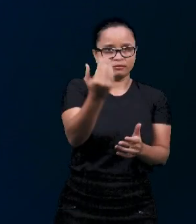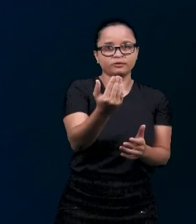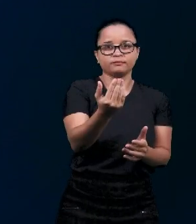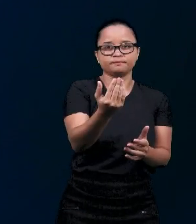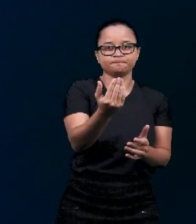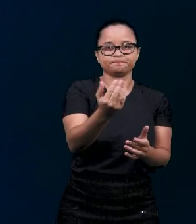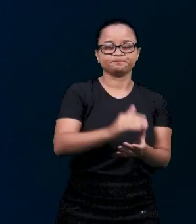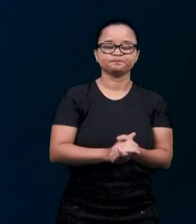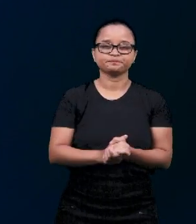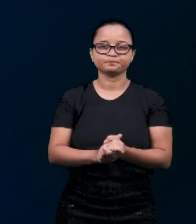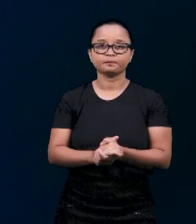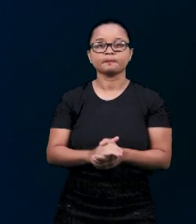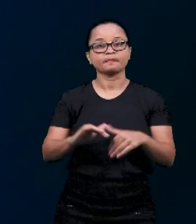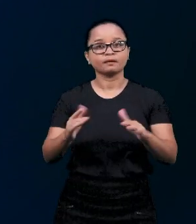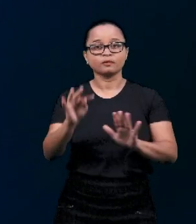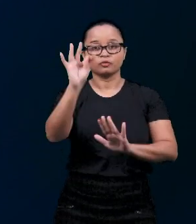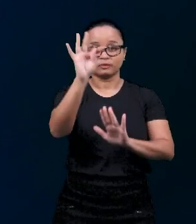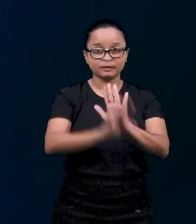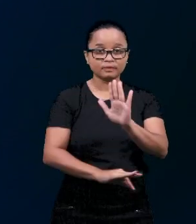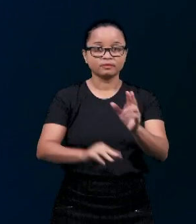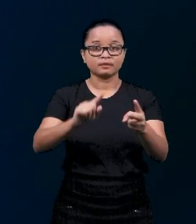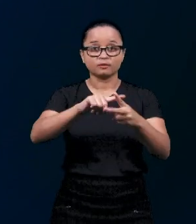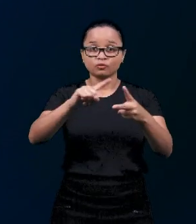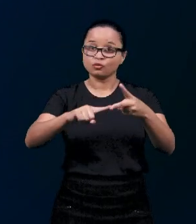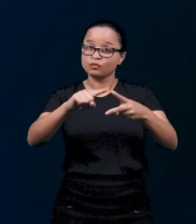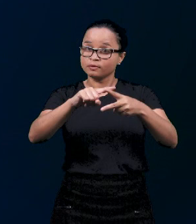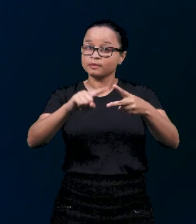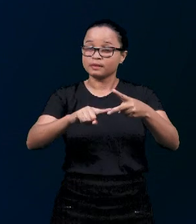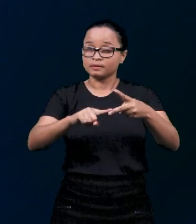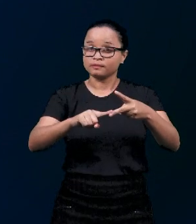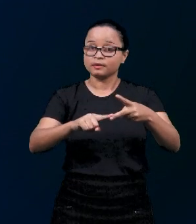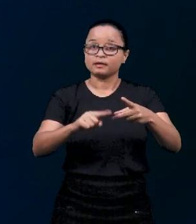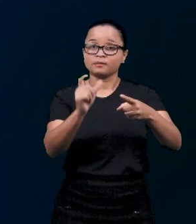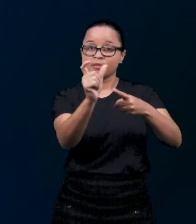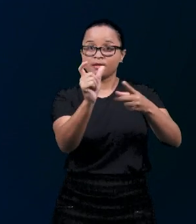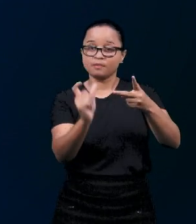dirigent la doctrine de l'Église apostolique sont le sang et la parole.